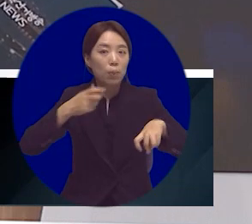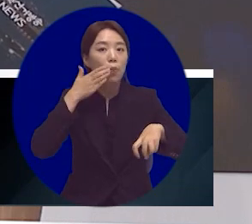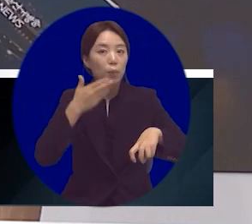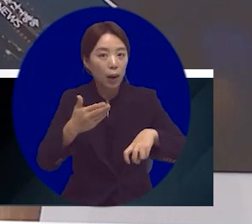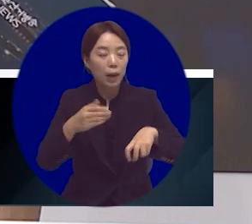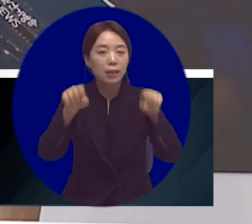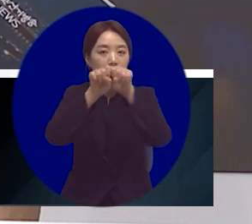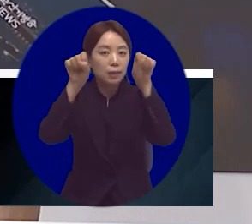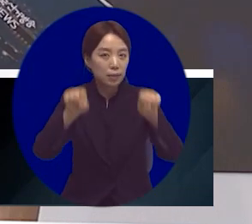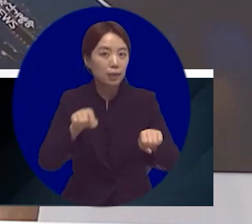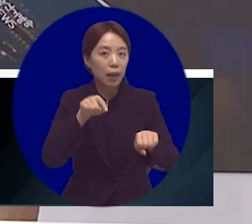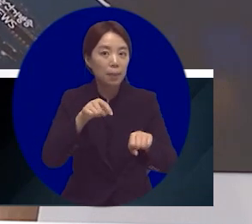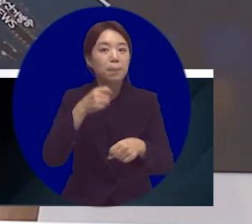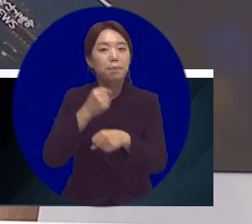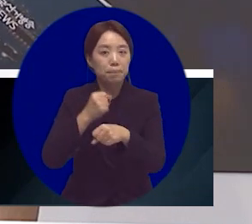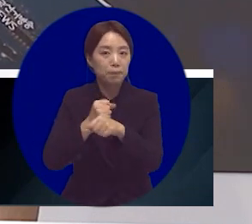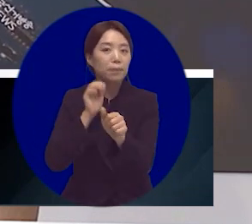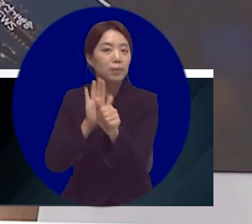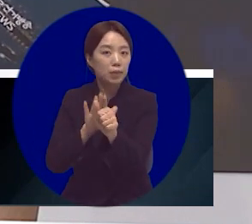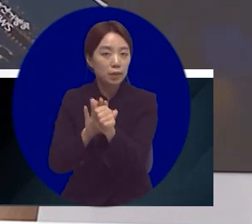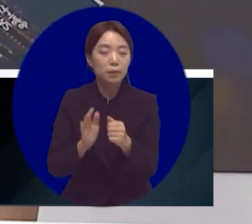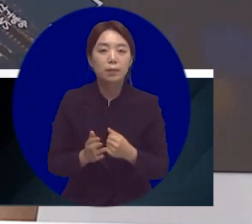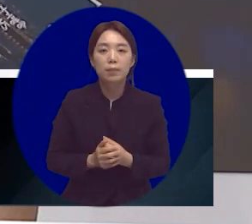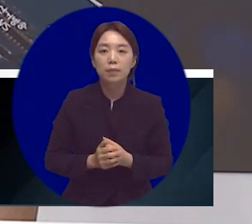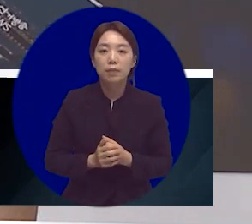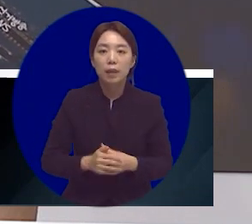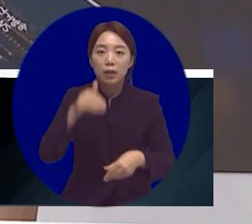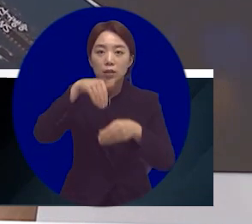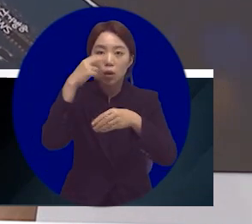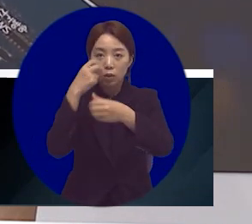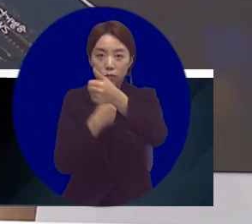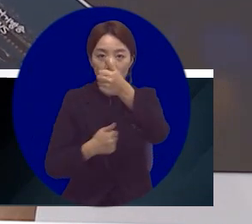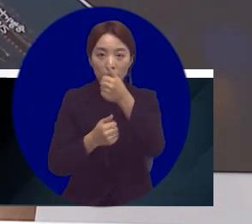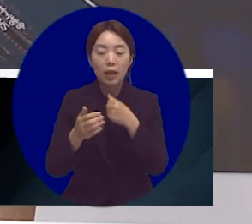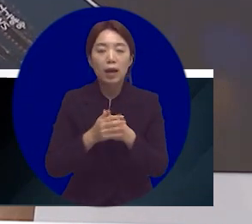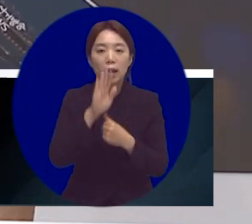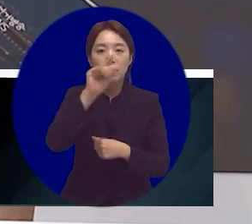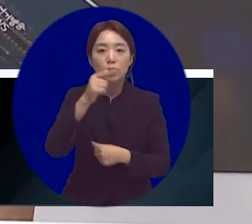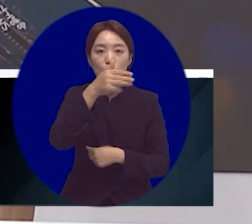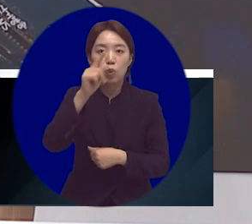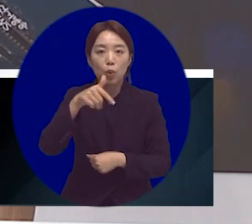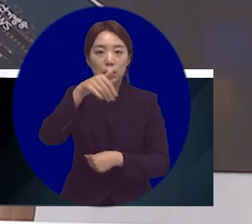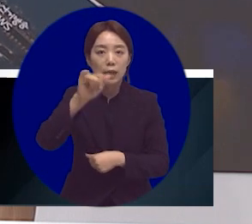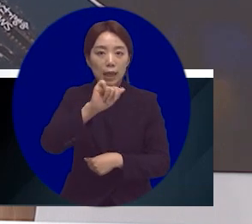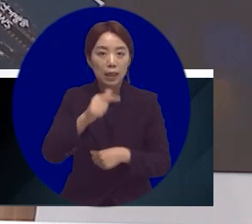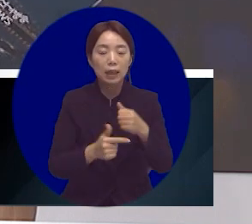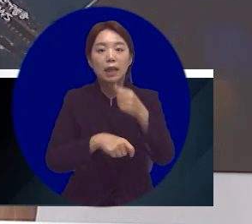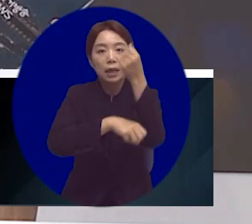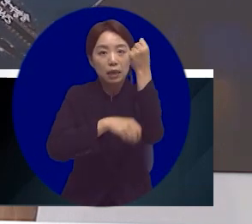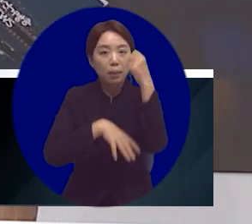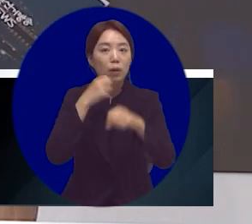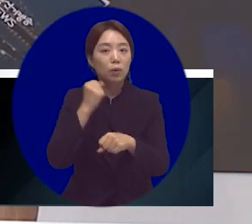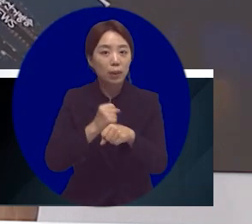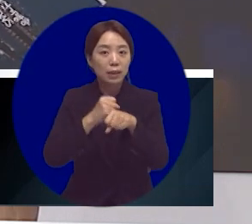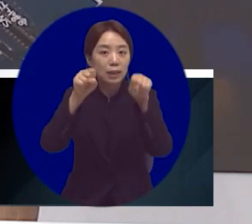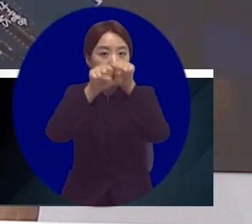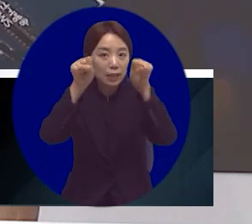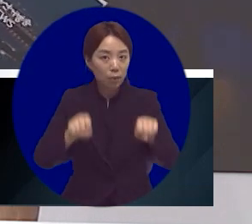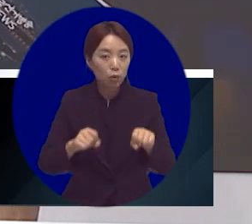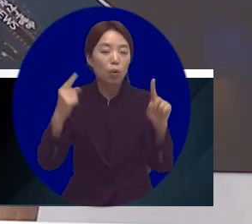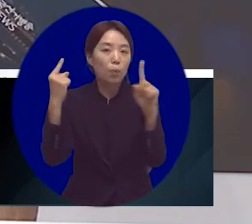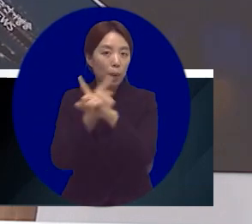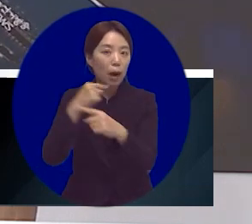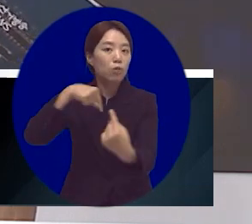있는 온라인 투표 시스템을 지원하고 있습니다. 선거관리위원회가 블록체인을 기반으로 한 온라인 투표 시스템으로